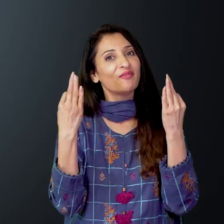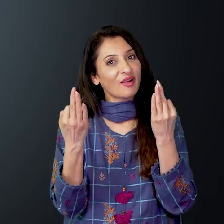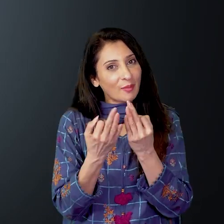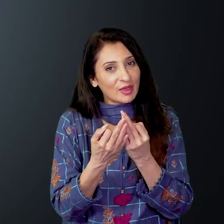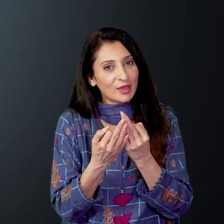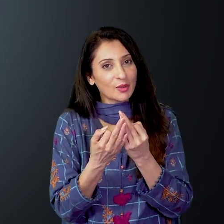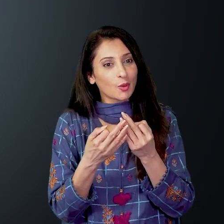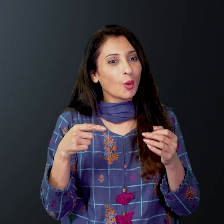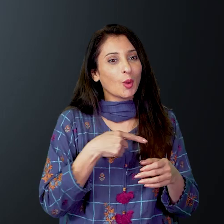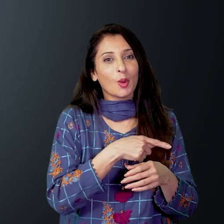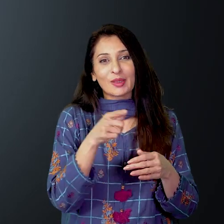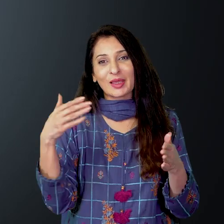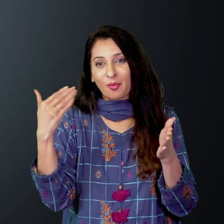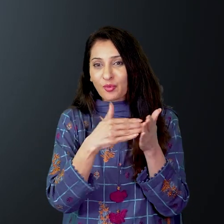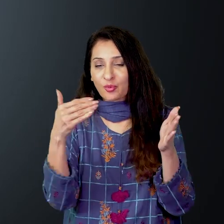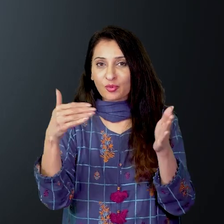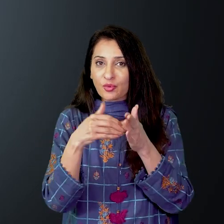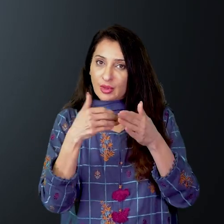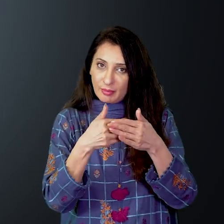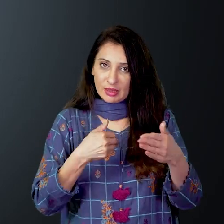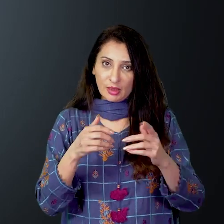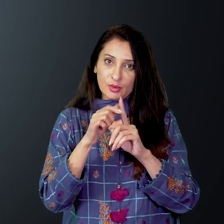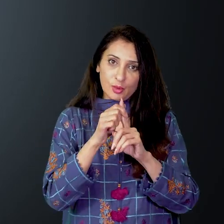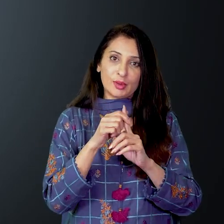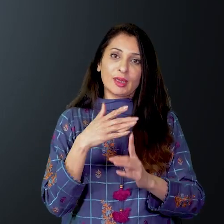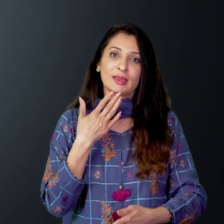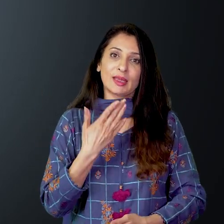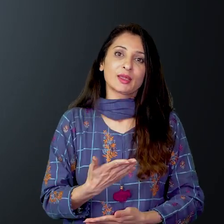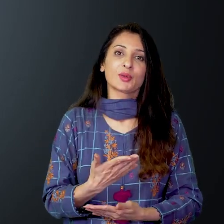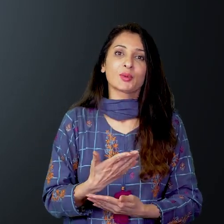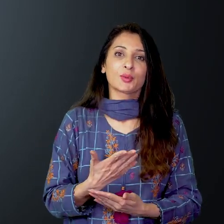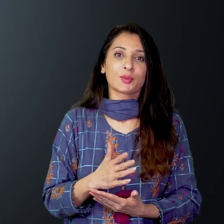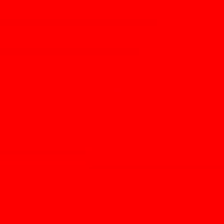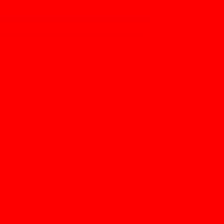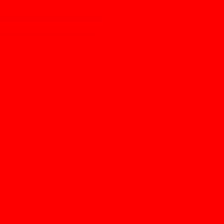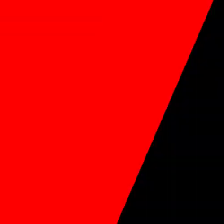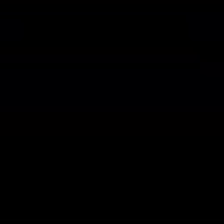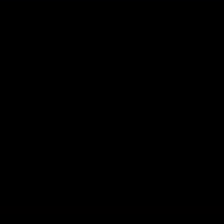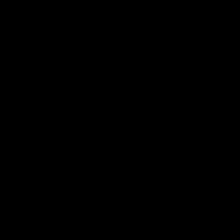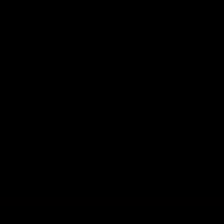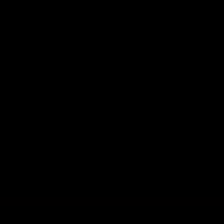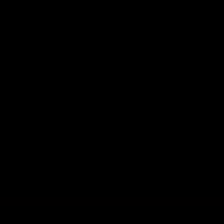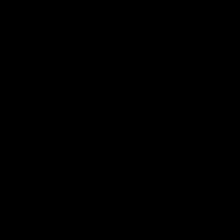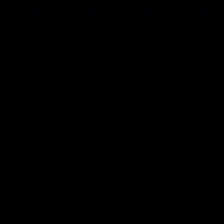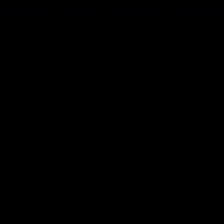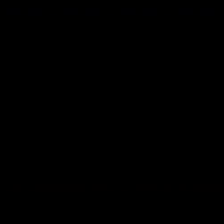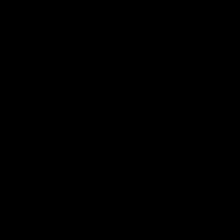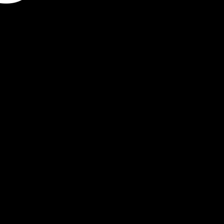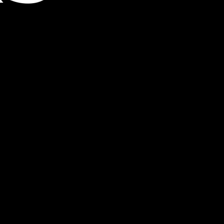प्यारों को, अपने बच्चों को बचाएं उन चीज़ों से जिससे आप बचा सकते हैं। थैंक यू।